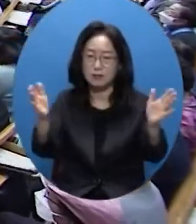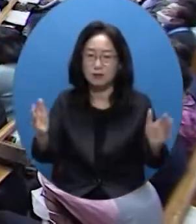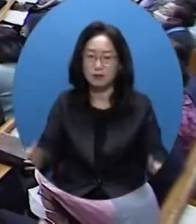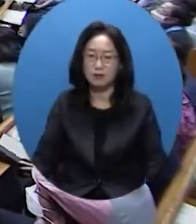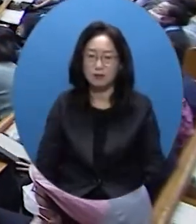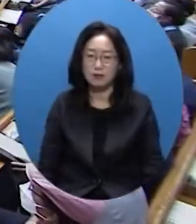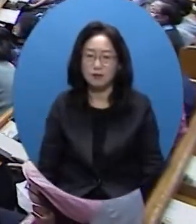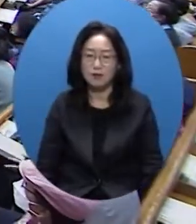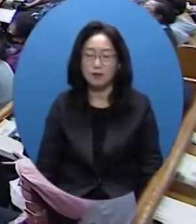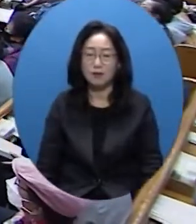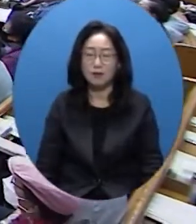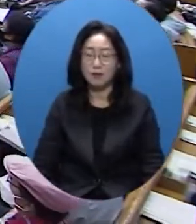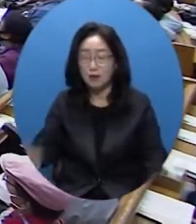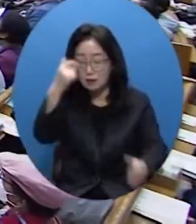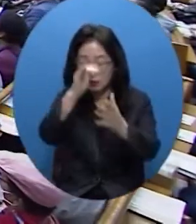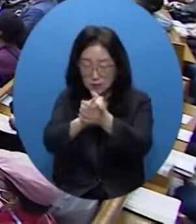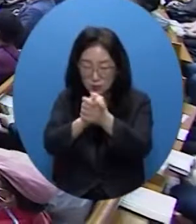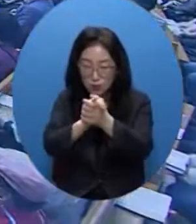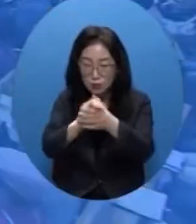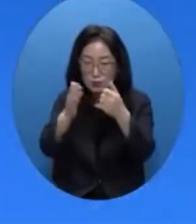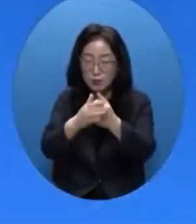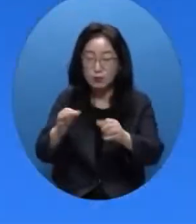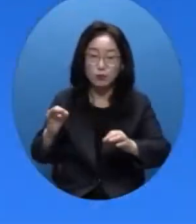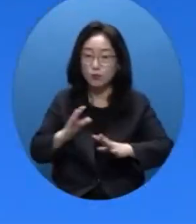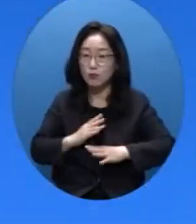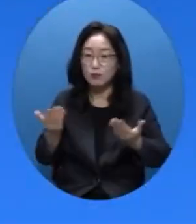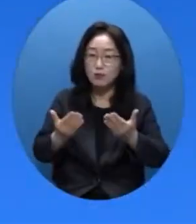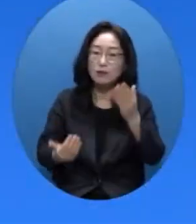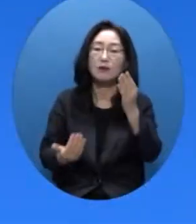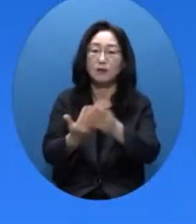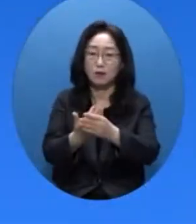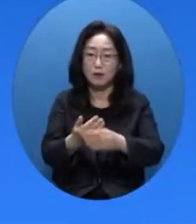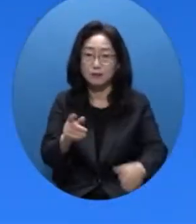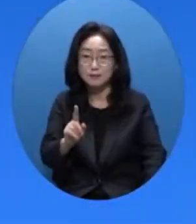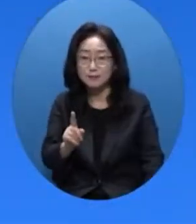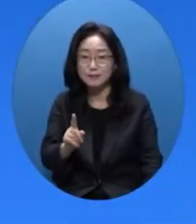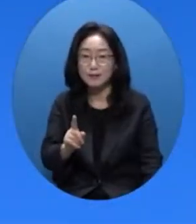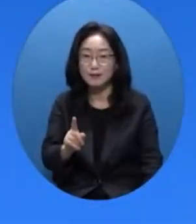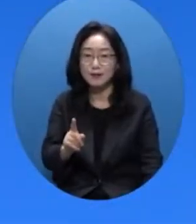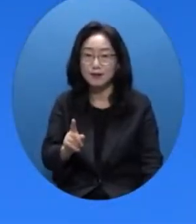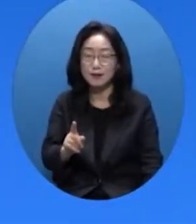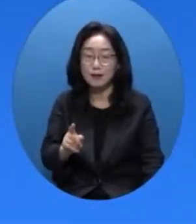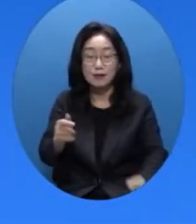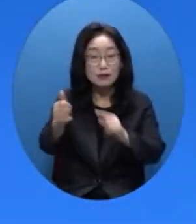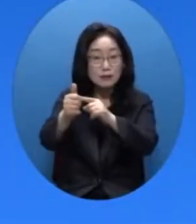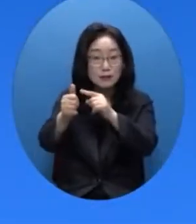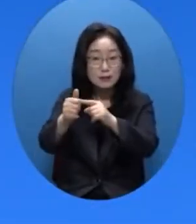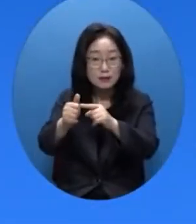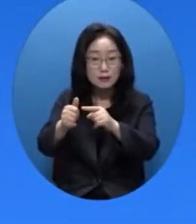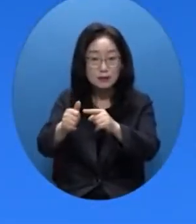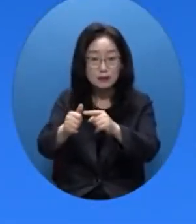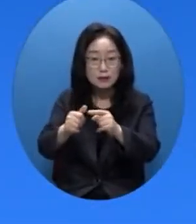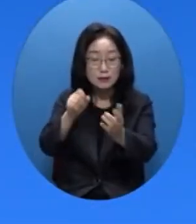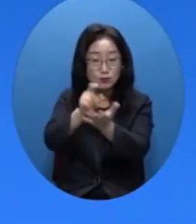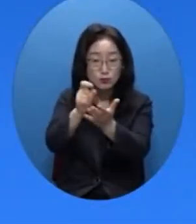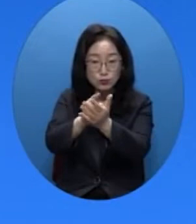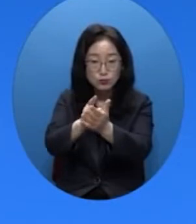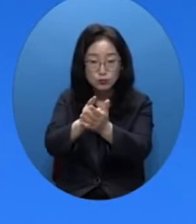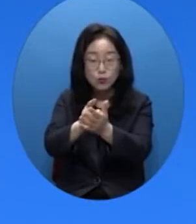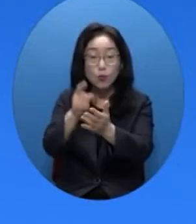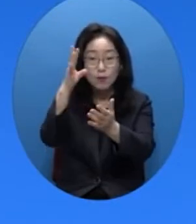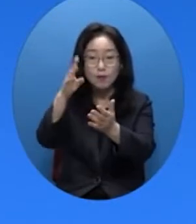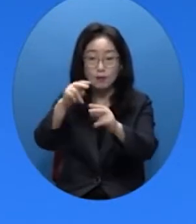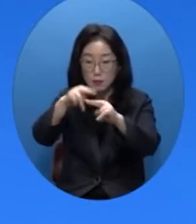그러자 기도를 통하여 놀라운 일들이 일어나기 시작했습니다 그 소속팀에서 딸의 치료를 위해